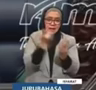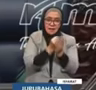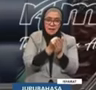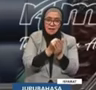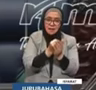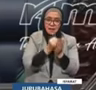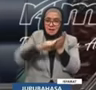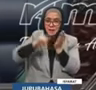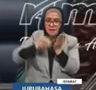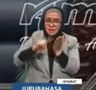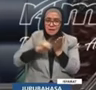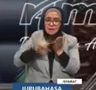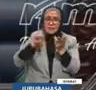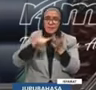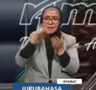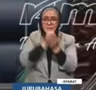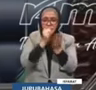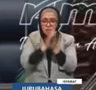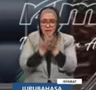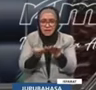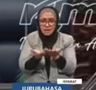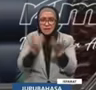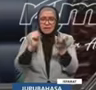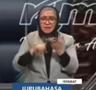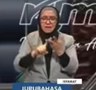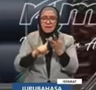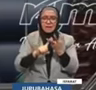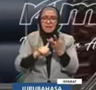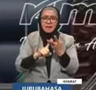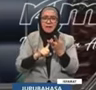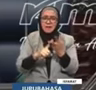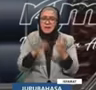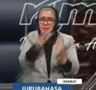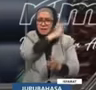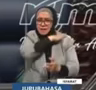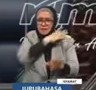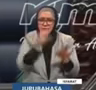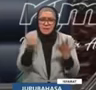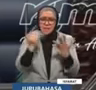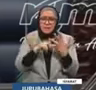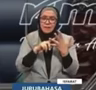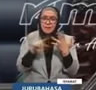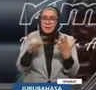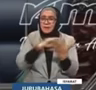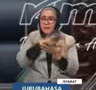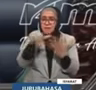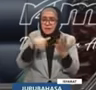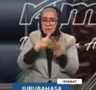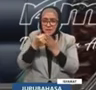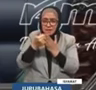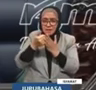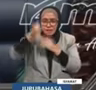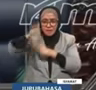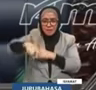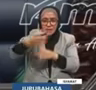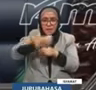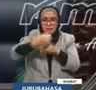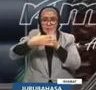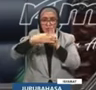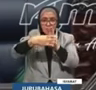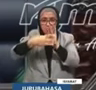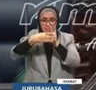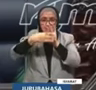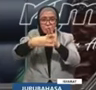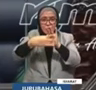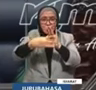dan juga agency-ecisi lain ini perlu mendapat kerjasama dan